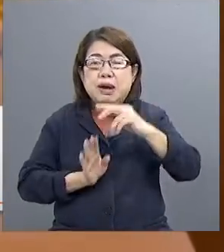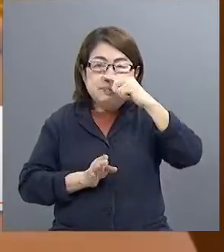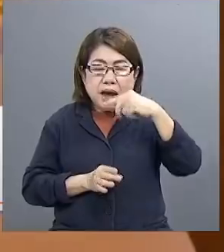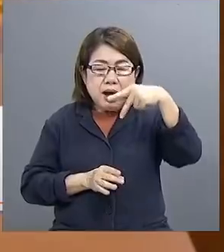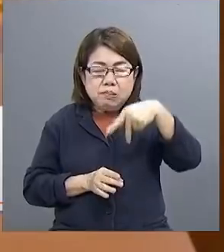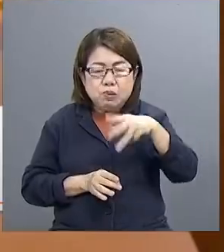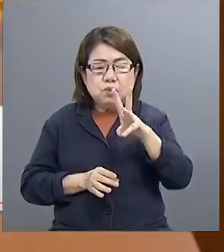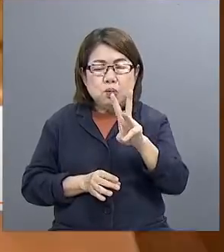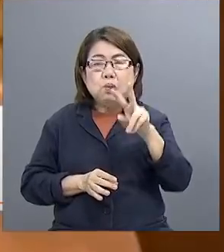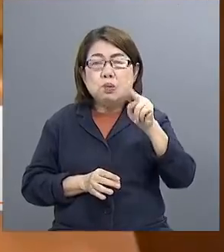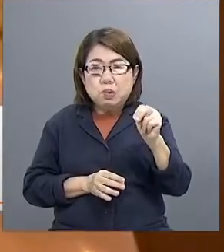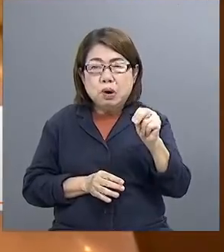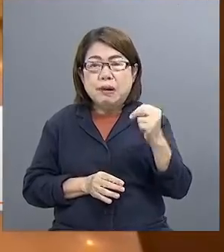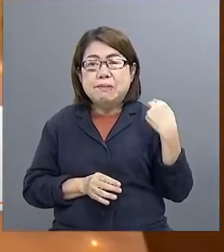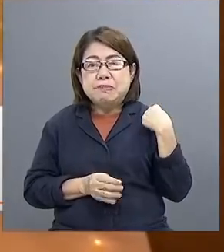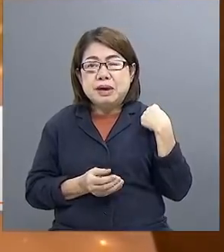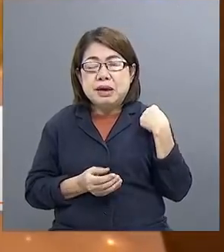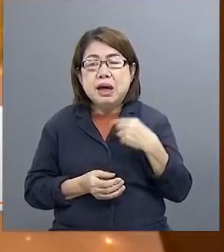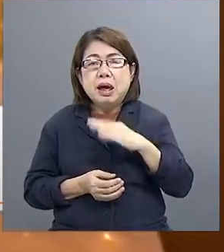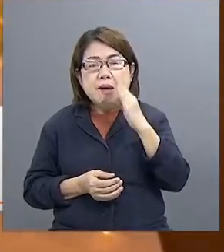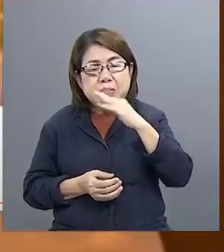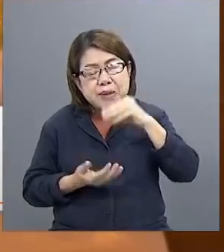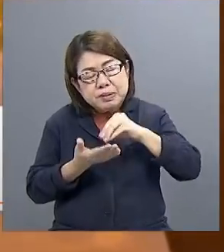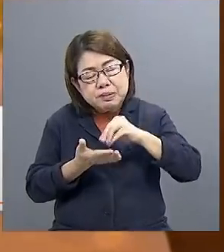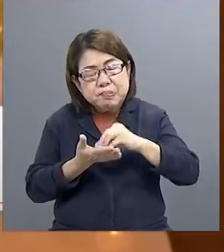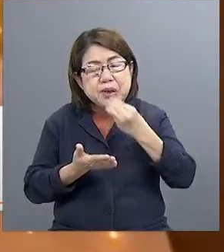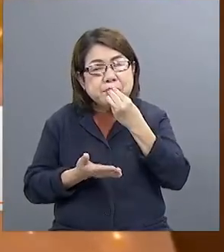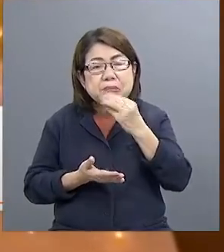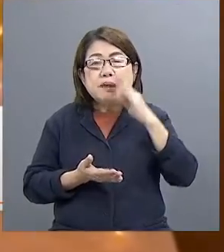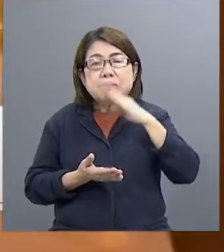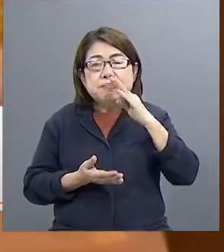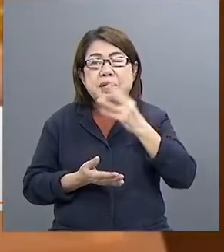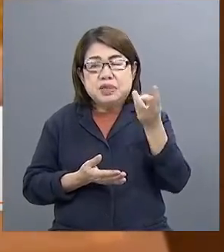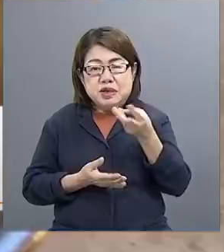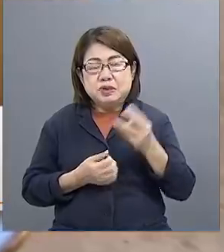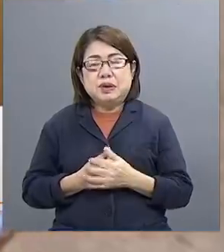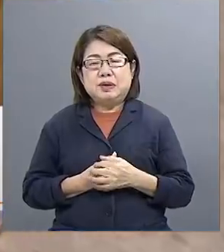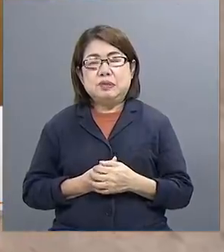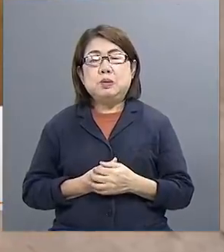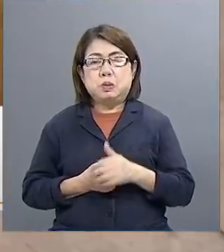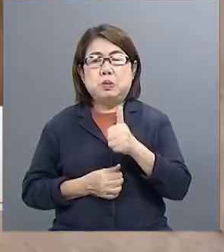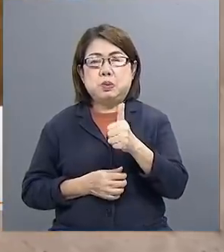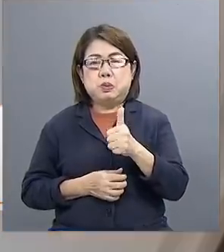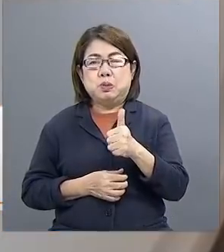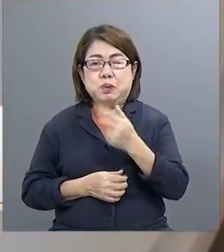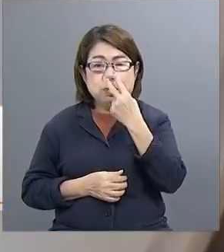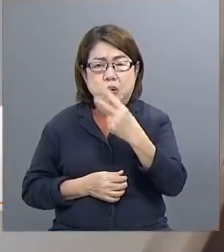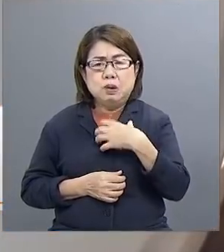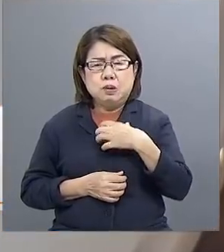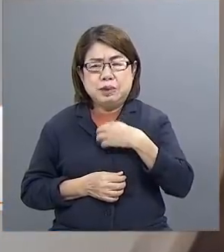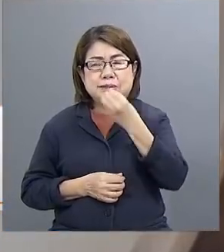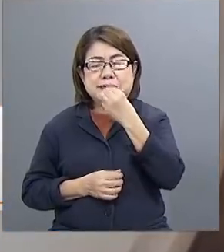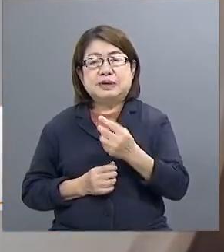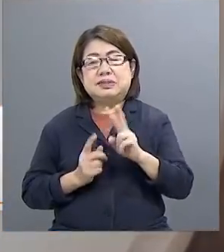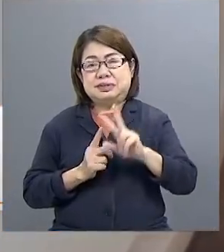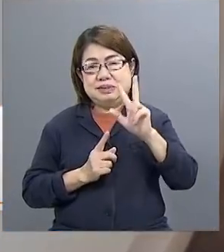กับน้ำจิ้มสูตรเด็ดหวานอมเปรี้ยวเพชรเล็กน้อยเป็นการเรียกน้ำย่อยนะครับโอ้น่ากินมากๆเลยครับผมสมหมายที่เมนูที่ 3